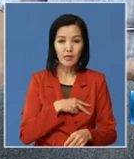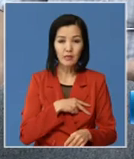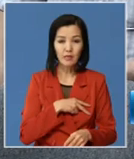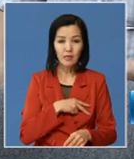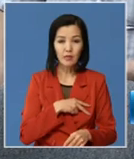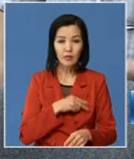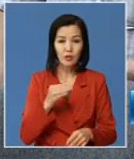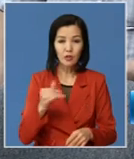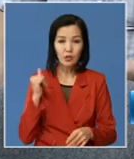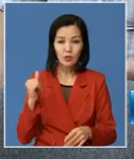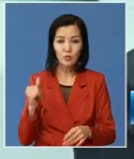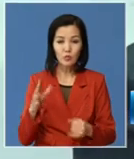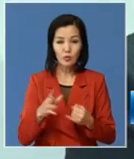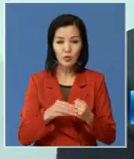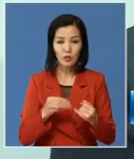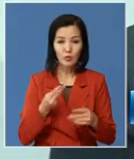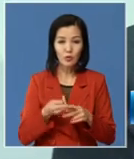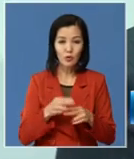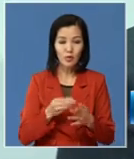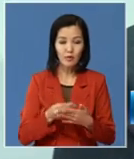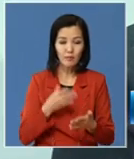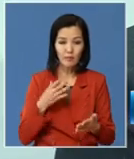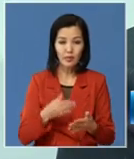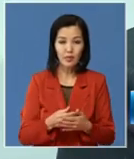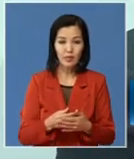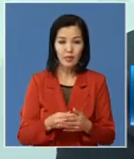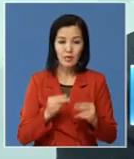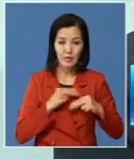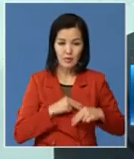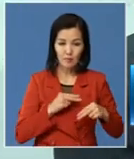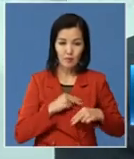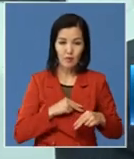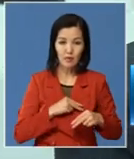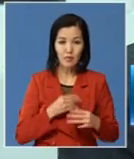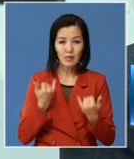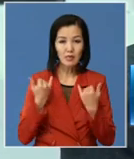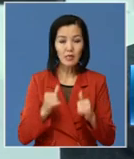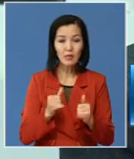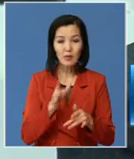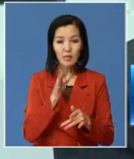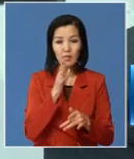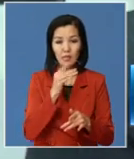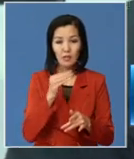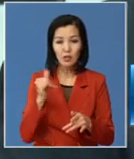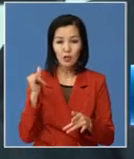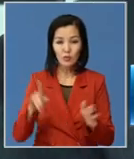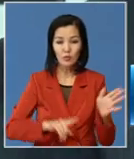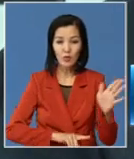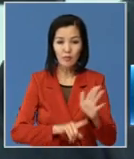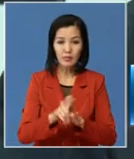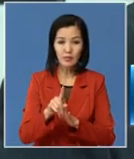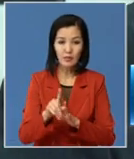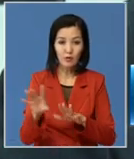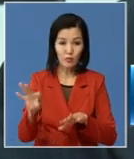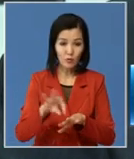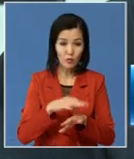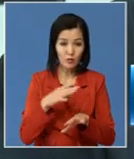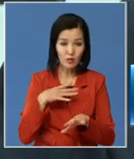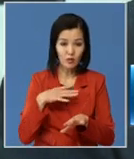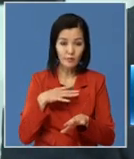бағасын енді сіздер бересіздер. Фильмді ендігі аптада арнамыздан көре аласыздар. Хамшат Мухаммеджан, Надир Хамзин, Жетсу